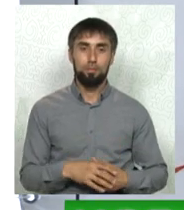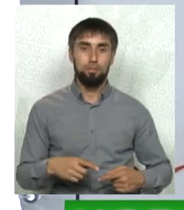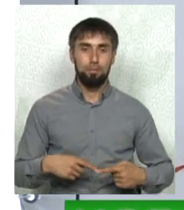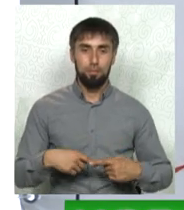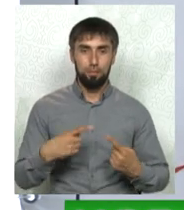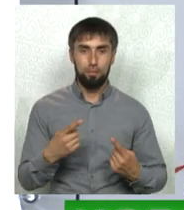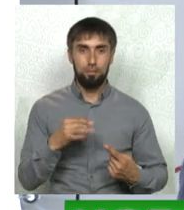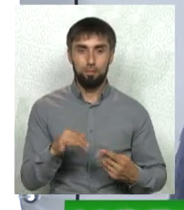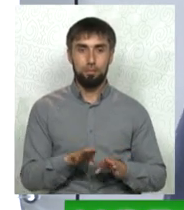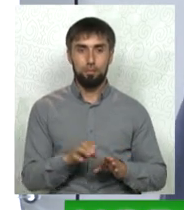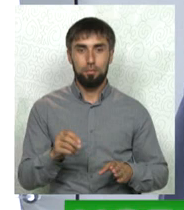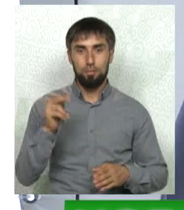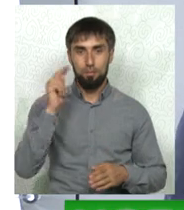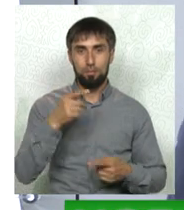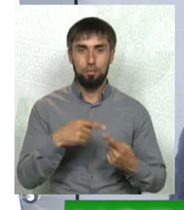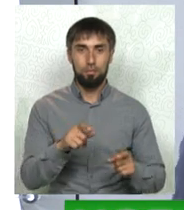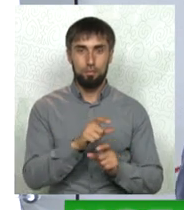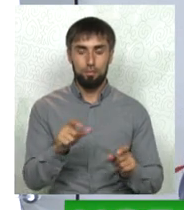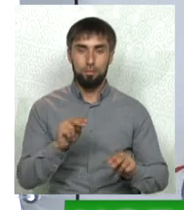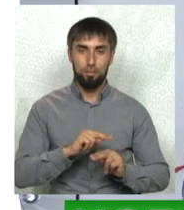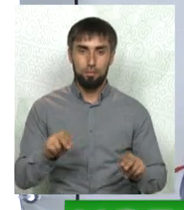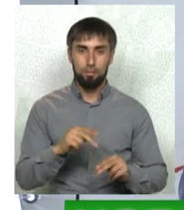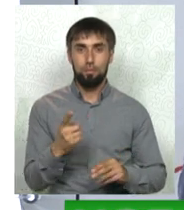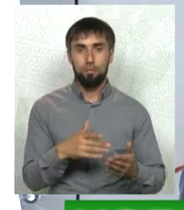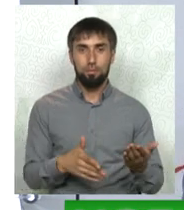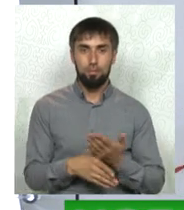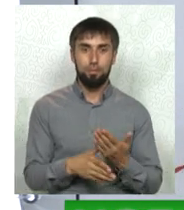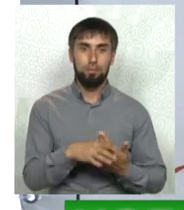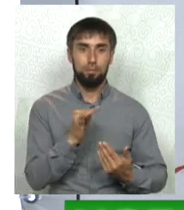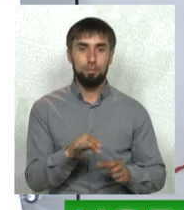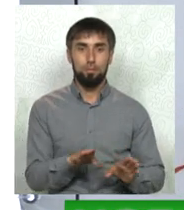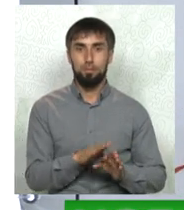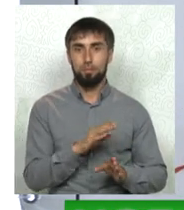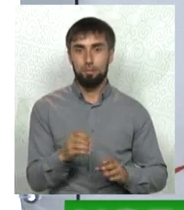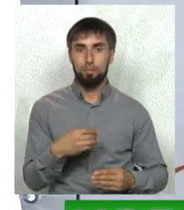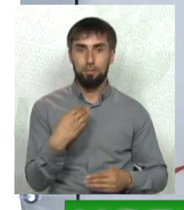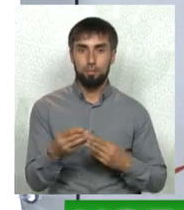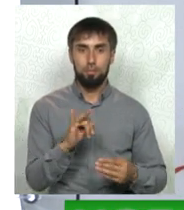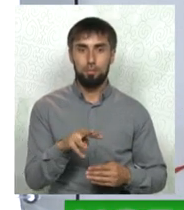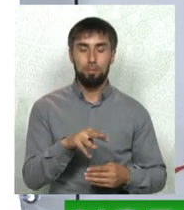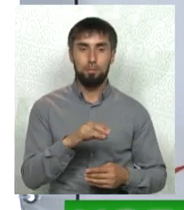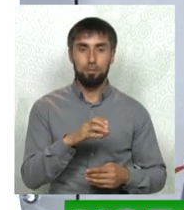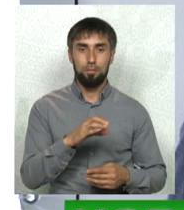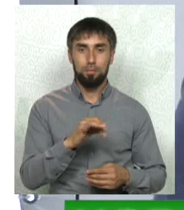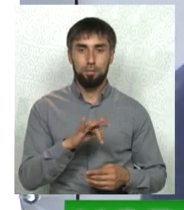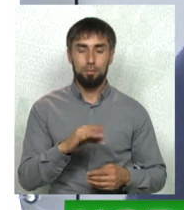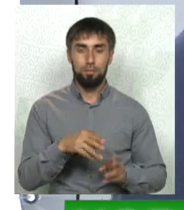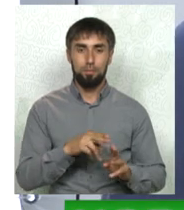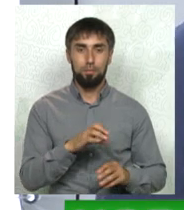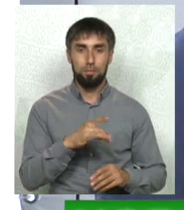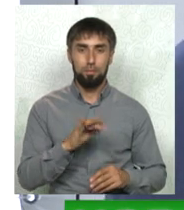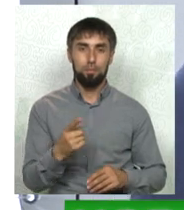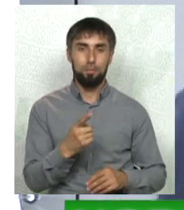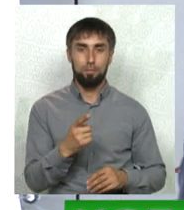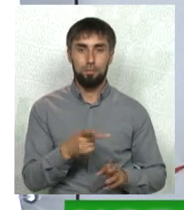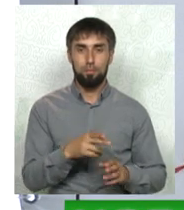развиваться и тоже обучать других людей первой помощи и тоже выдавать им сертификат инструктора первой помощи.